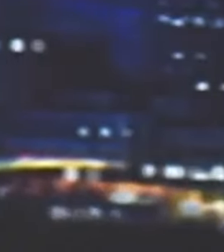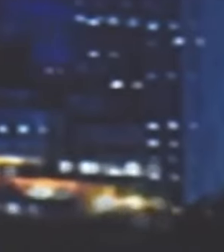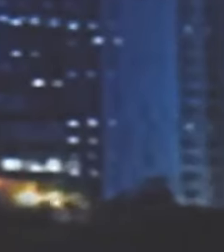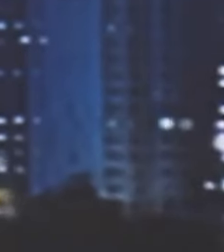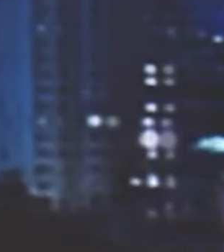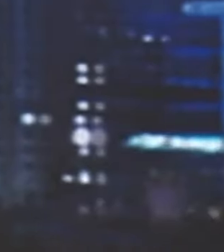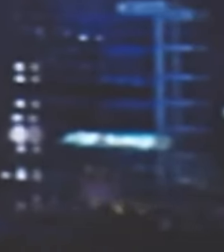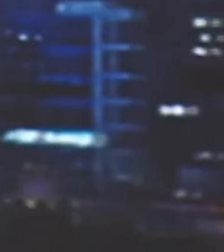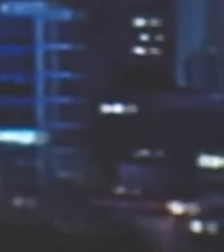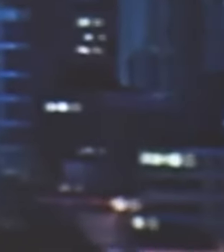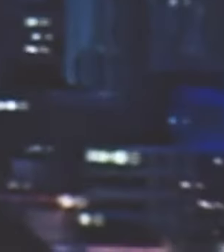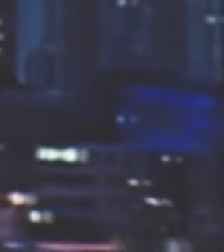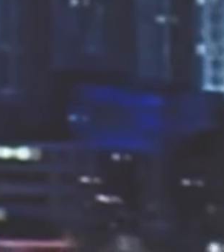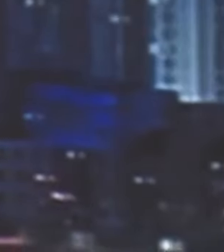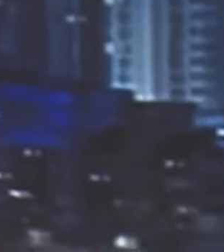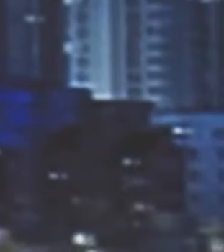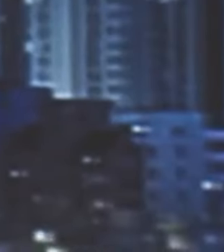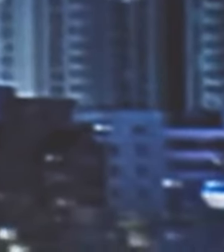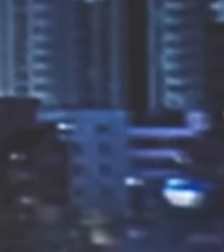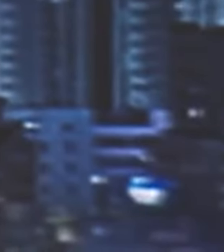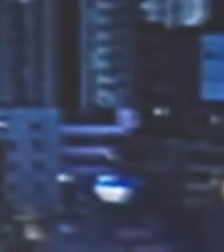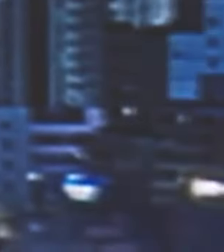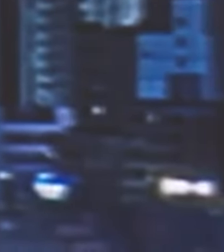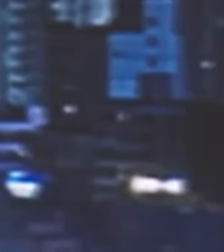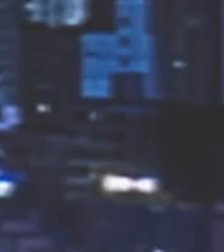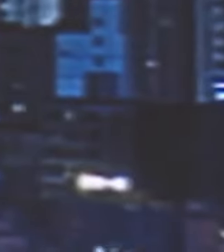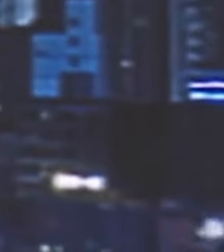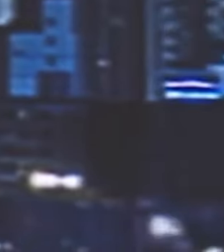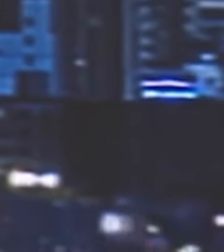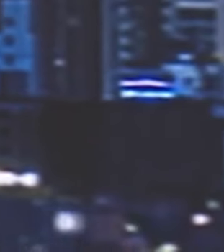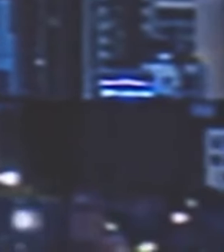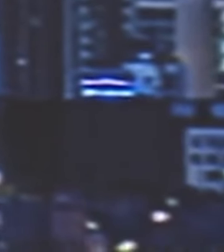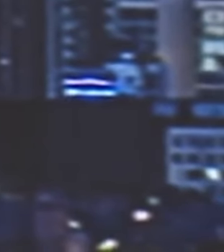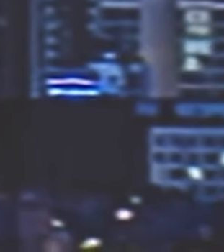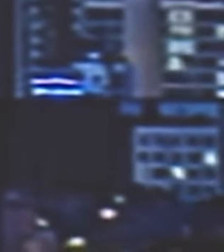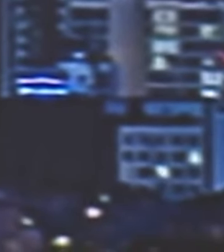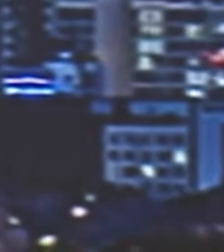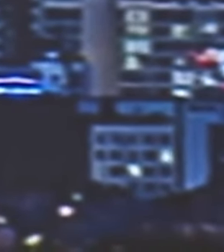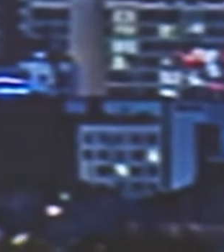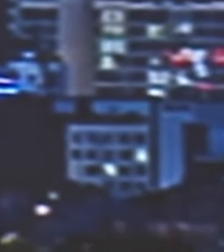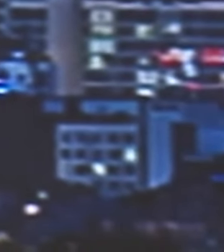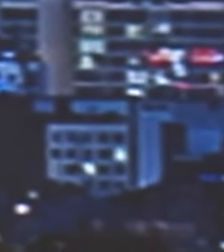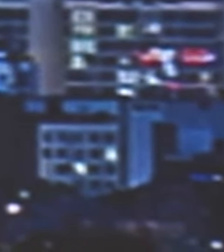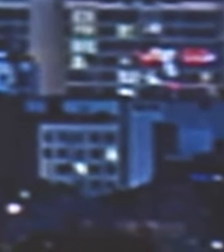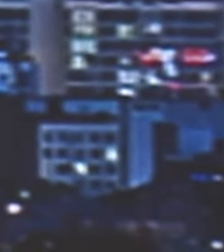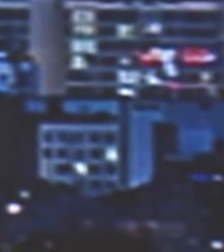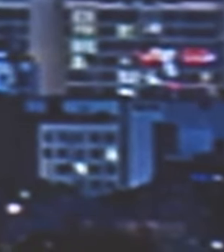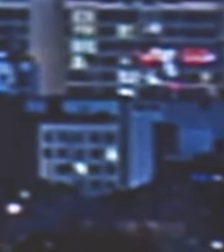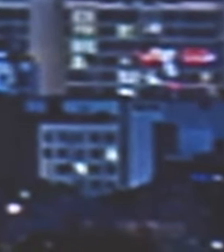JTBC 뉴스를 시청해주신 여러분 고맙습니다. 저희는 저녁 6시 50분 뉴스룸에서 뵙겠습니다.